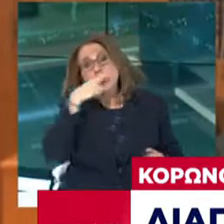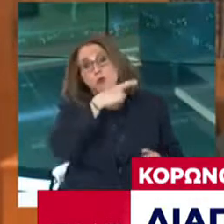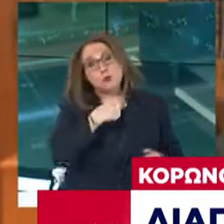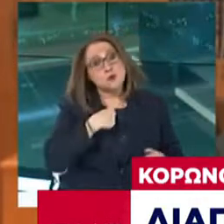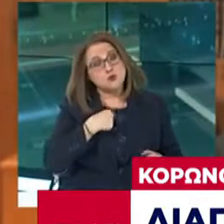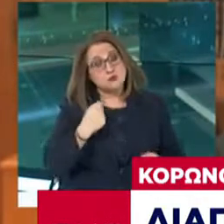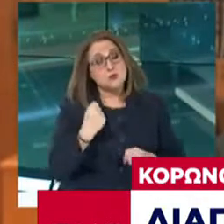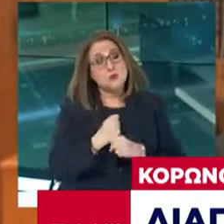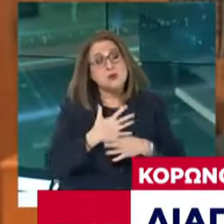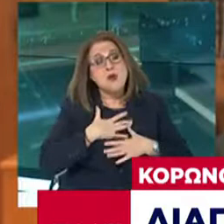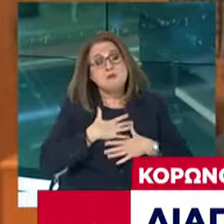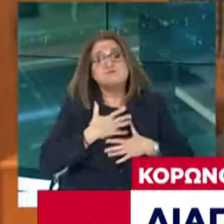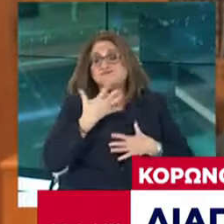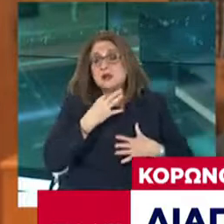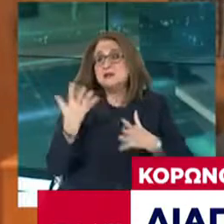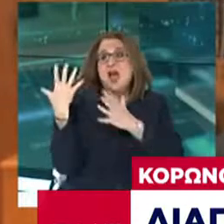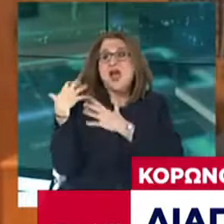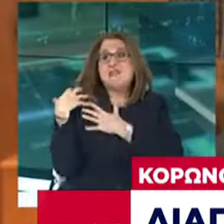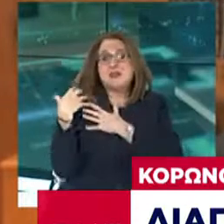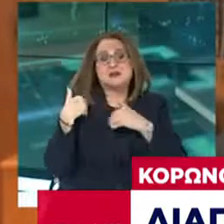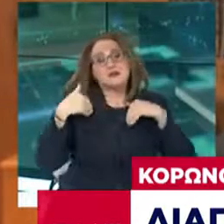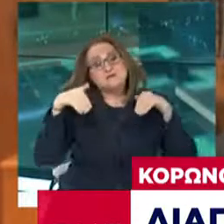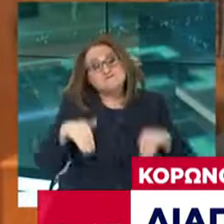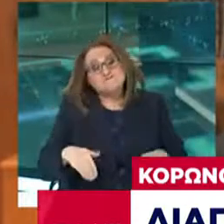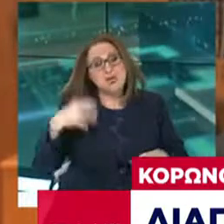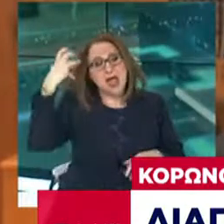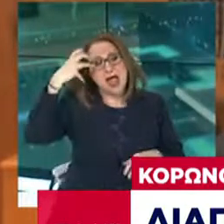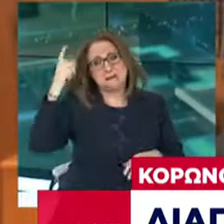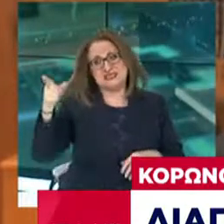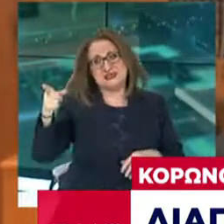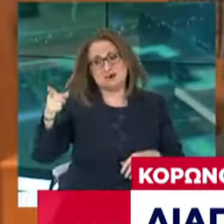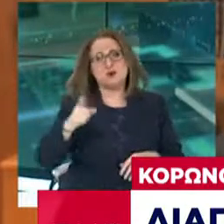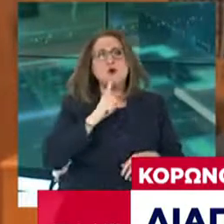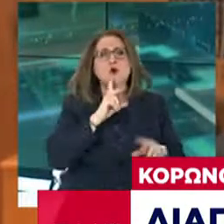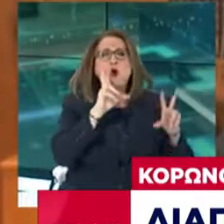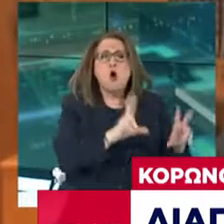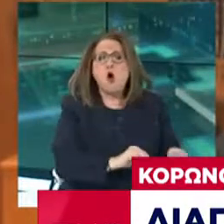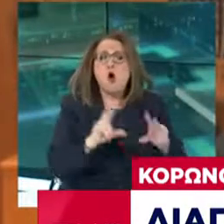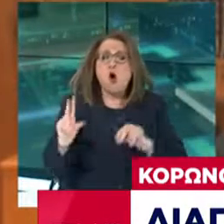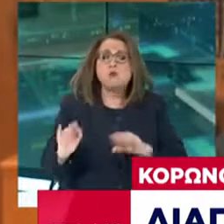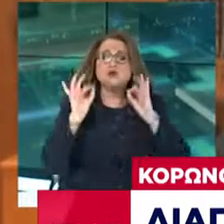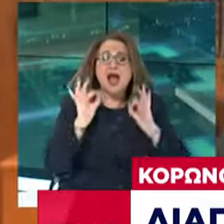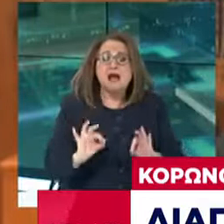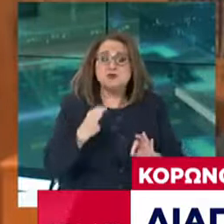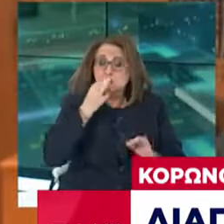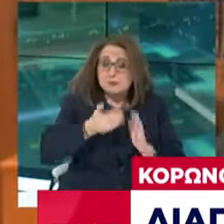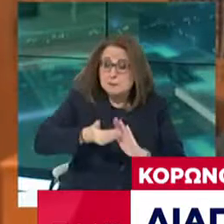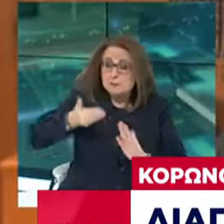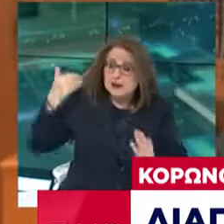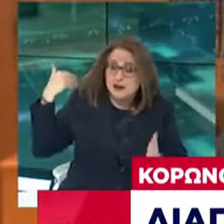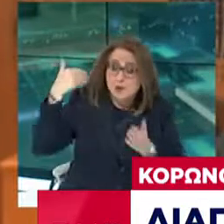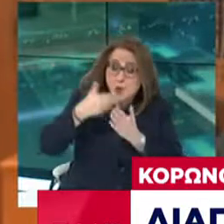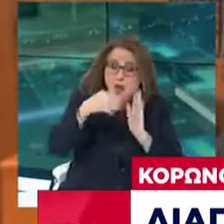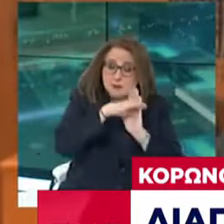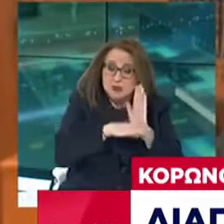τις δημόσιες συναθρήσεις, ισχύει και για τις εκκλησίες μας. Σήμερα δεν δοκιμάζονται τα πιστεύω μας, αλλά η πίστη μας στην υγεία του